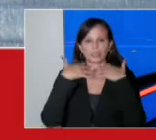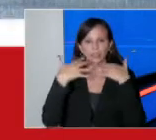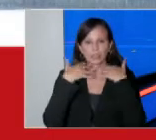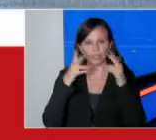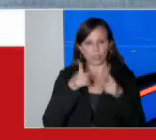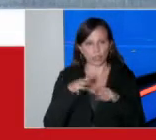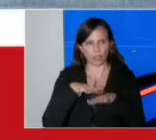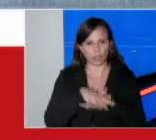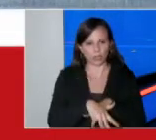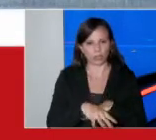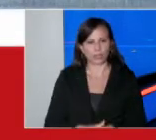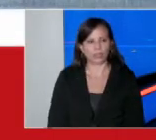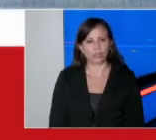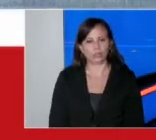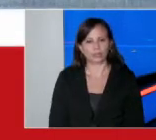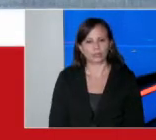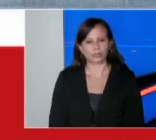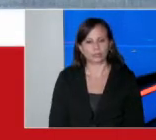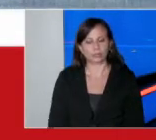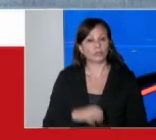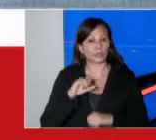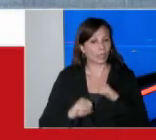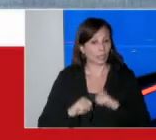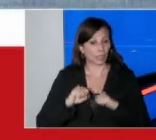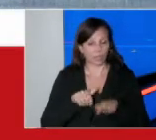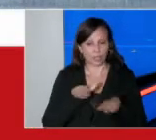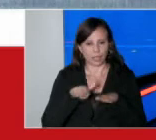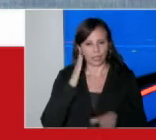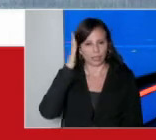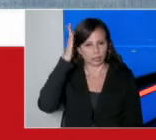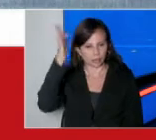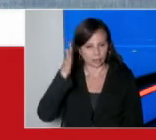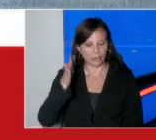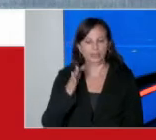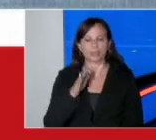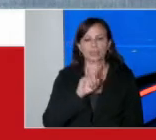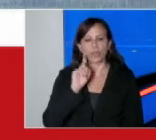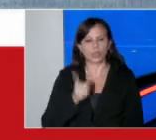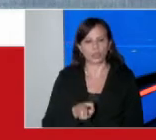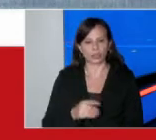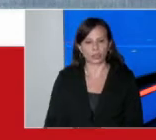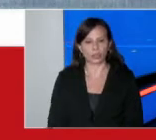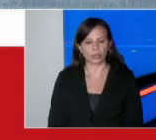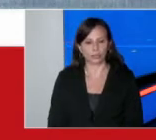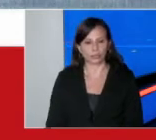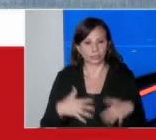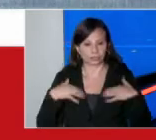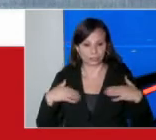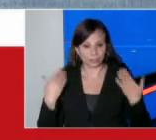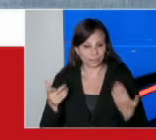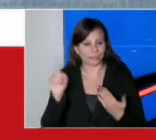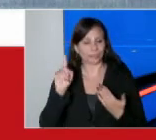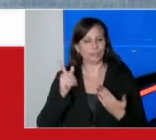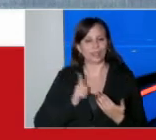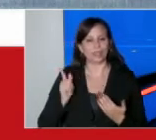להשפיע במידה כזו או אחרת, אני מעריך, על התנהלות הממשלה בעתיד. לא צריך לפתוח בקבוקים למי שמחכה